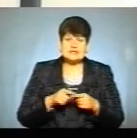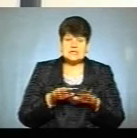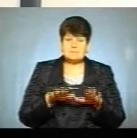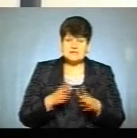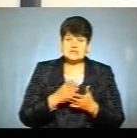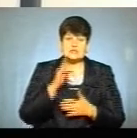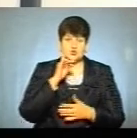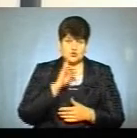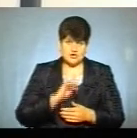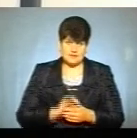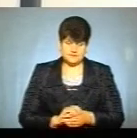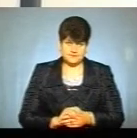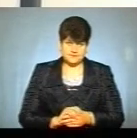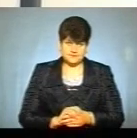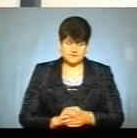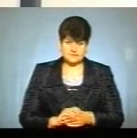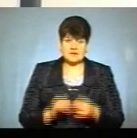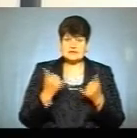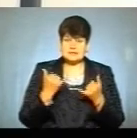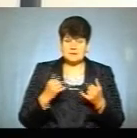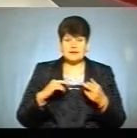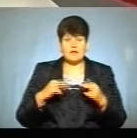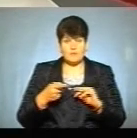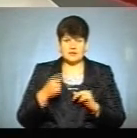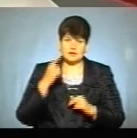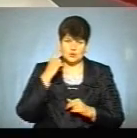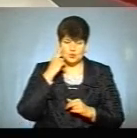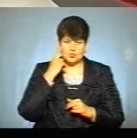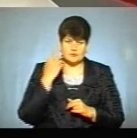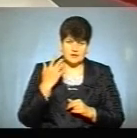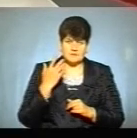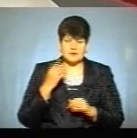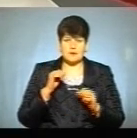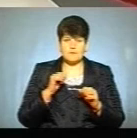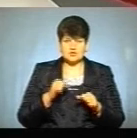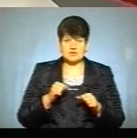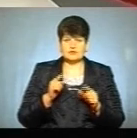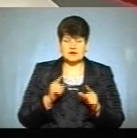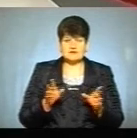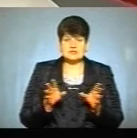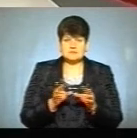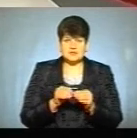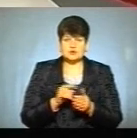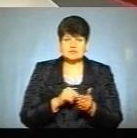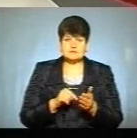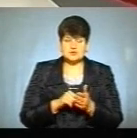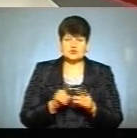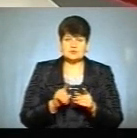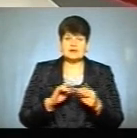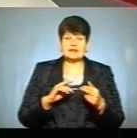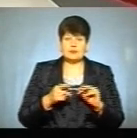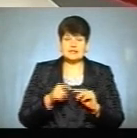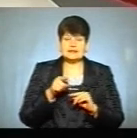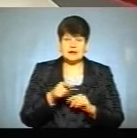є зручне. Зараз ми, навпаки, думаємо, можливо, навіть і спільно з містом, щоб навпаки там